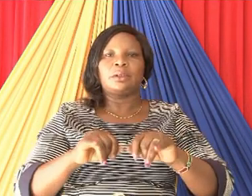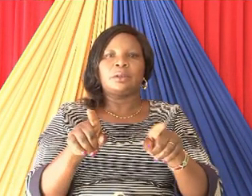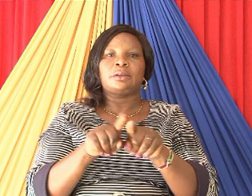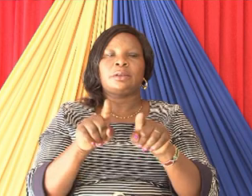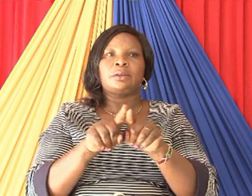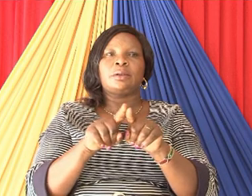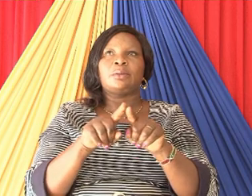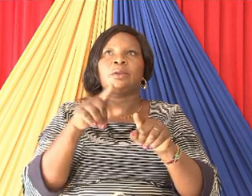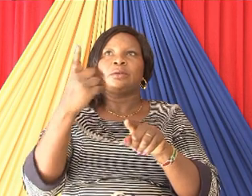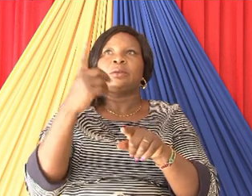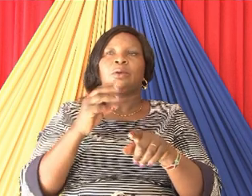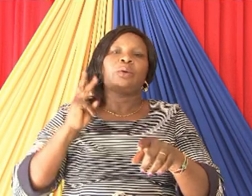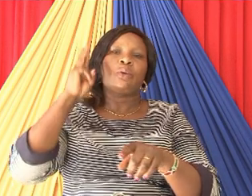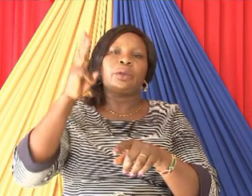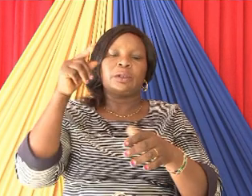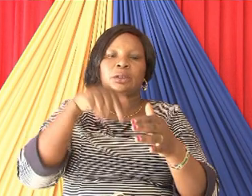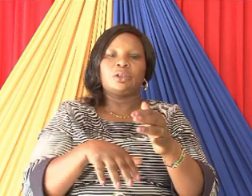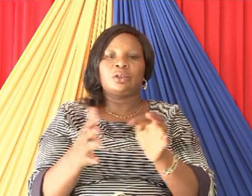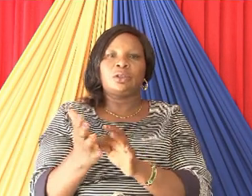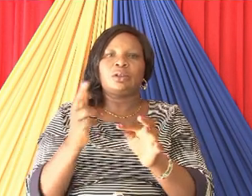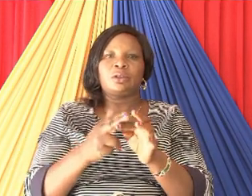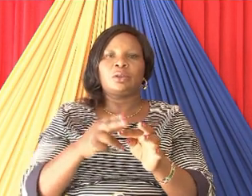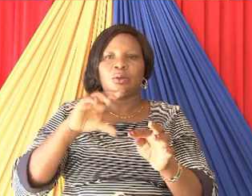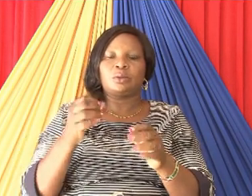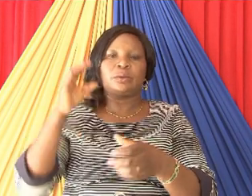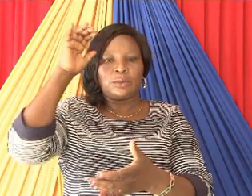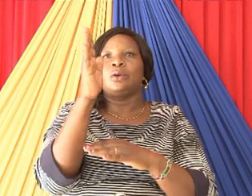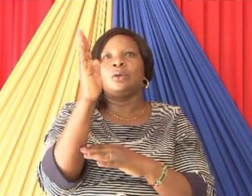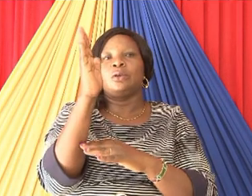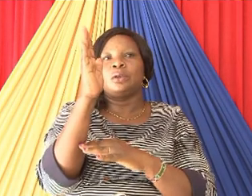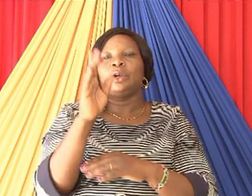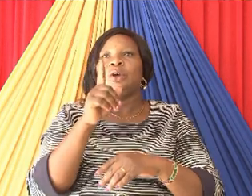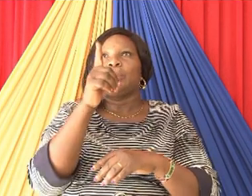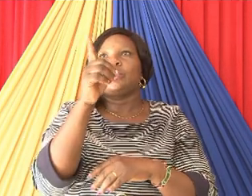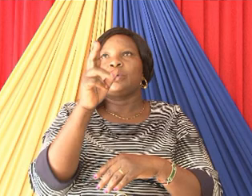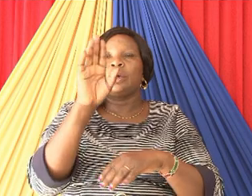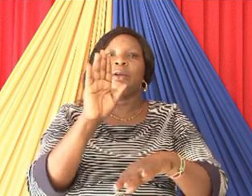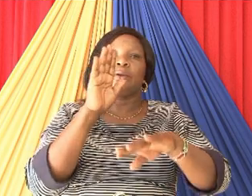katika jina la Yesu tumeomba na hata kuamini. Amen.